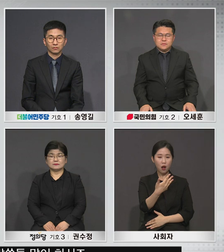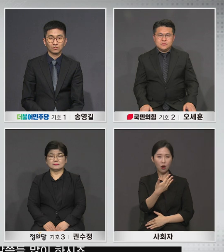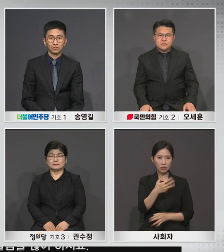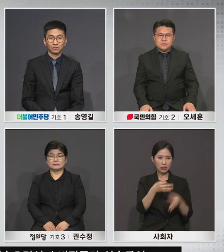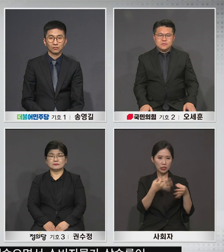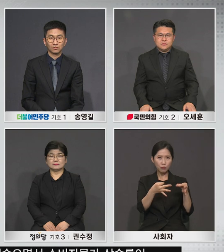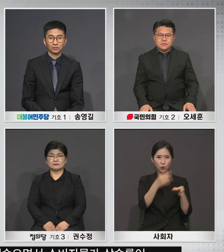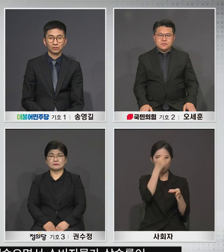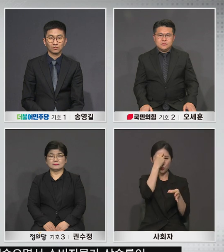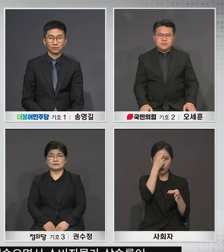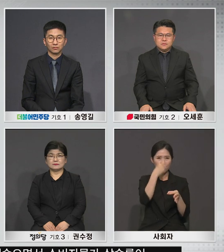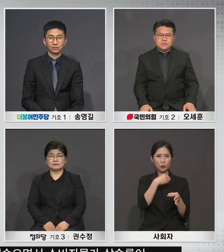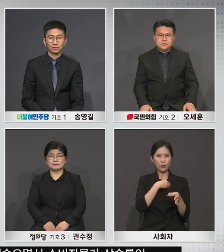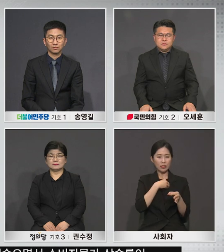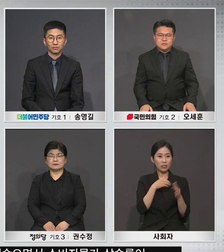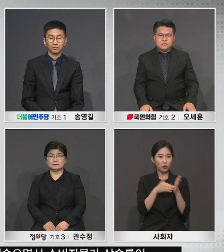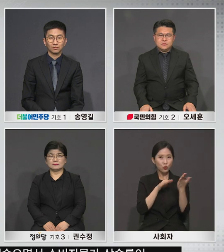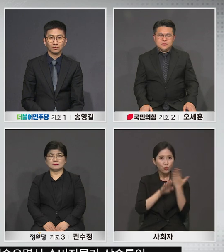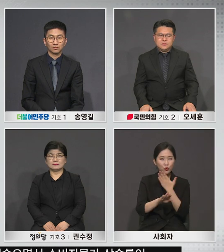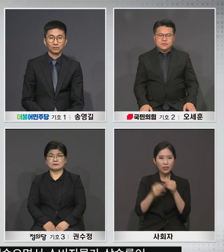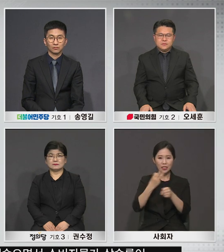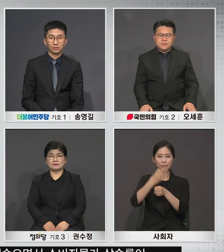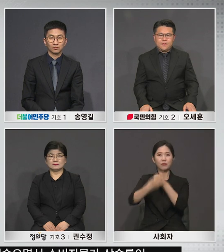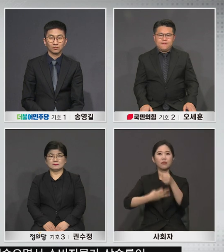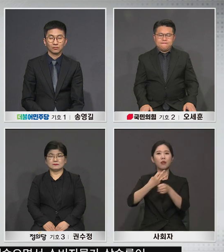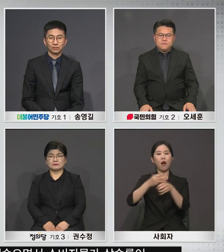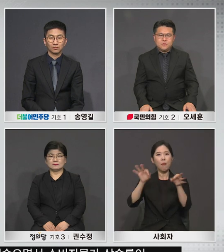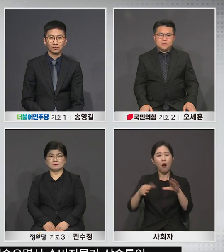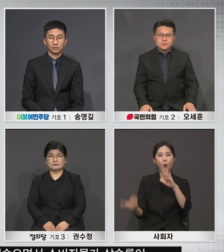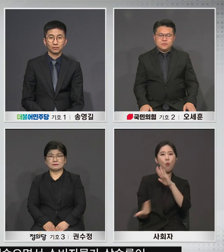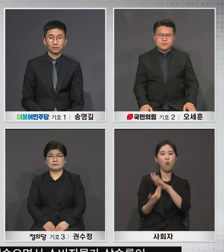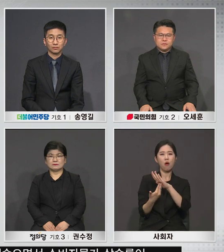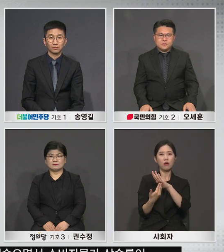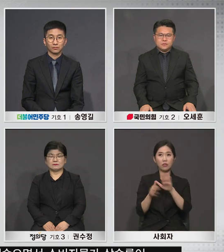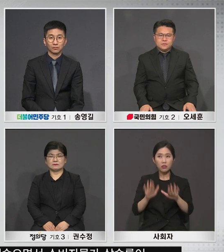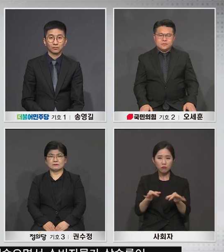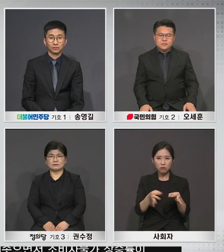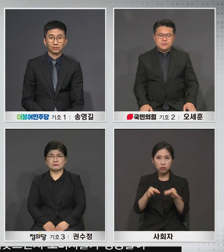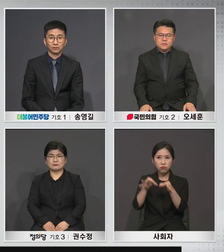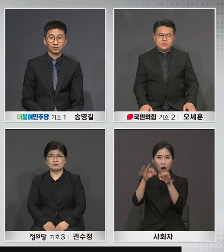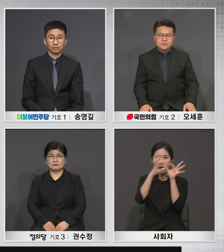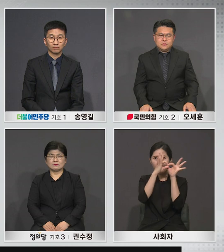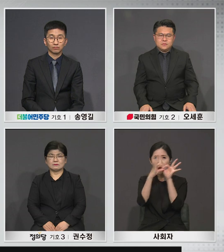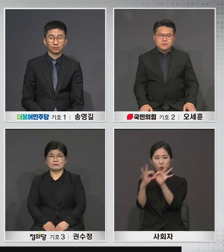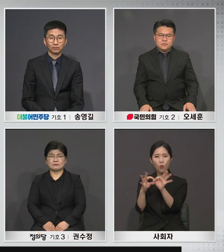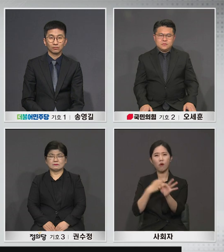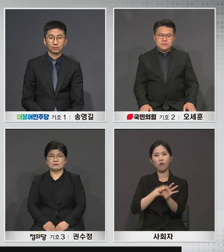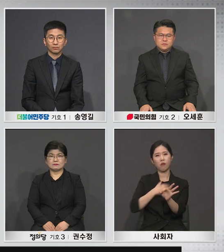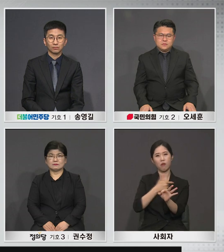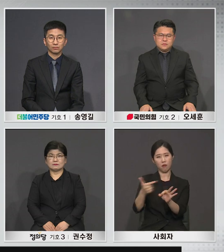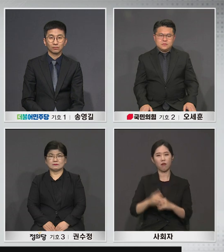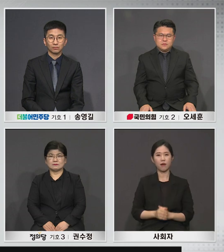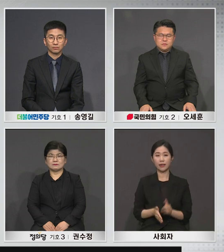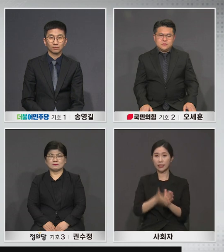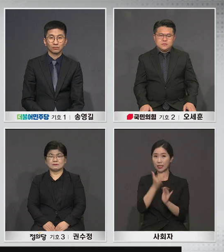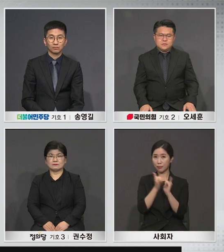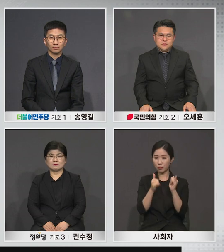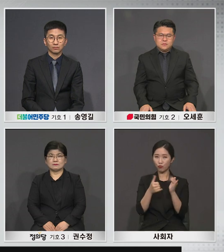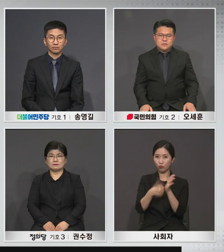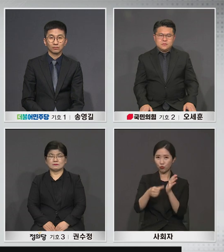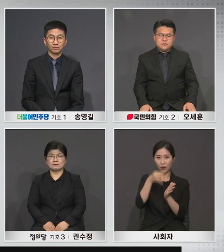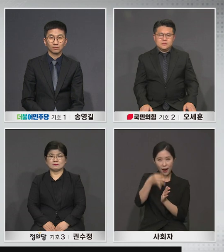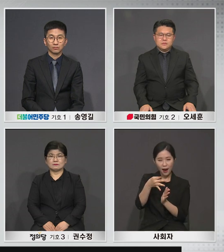만에 가장 높은 수준을 기록했는데 물가 상승이 장기화될 수 있다는 우려도 커지고 있습니다. 시민물가 안정,